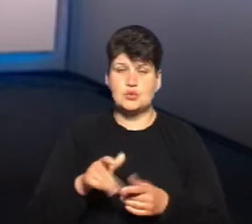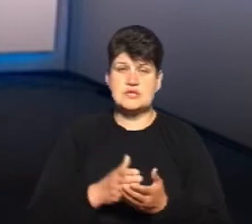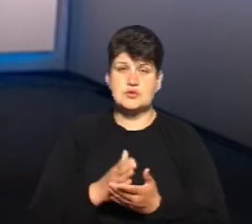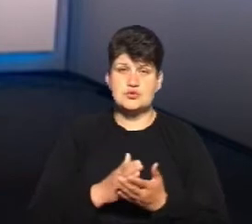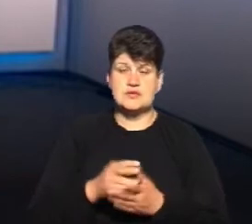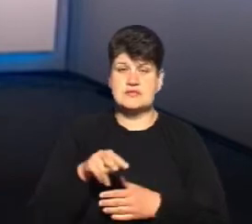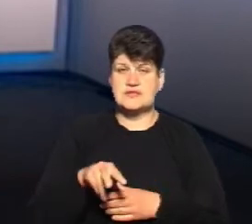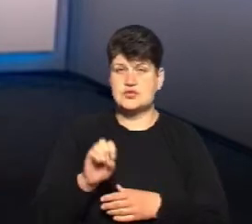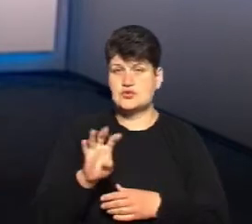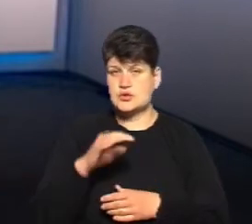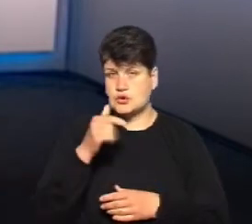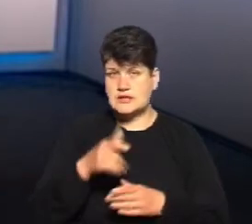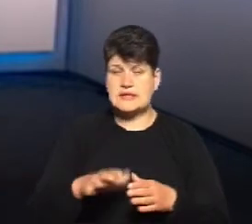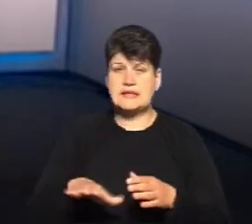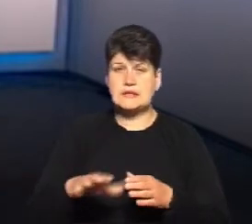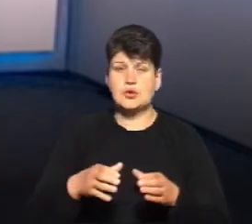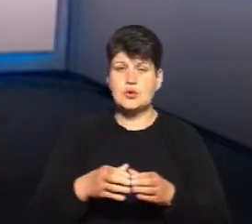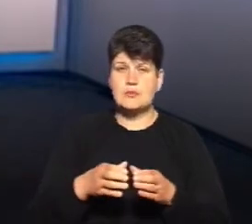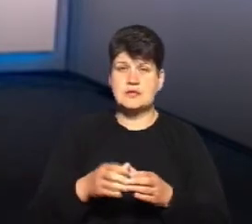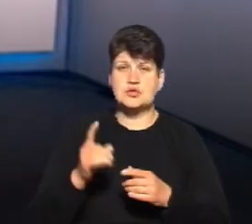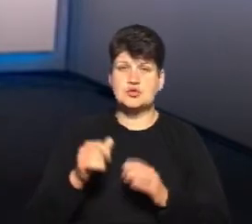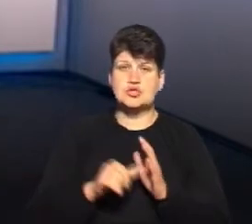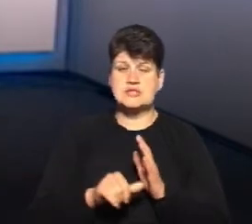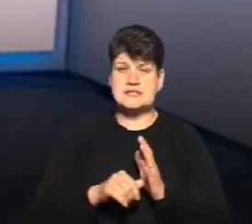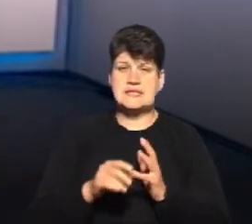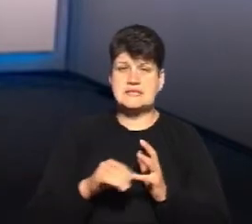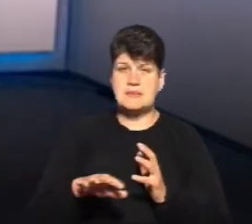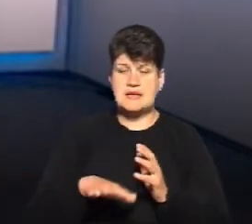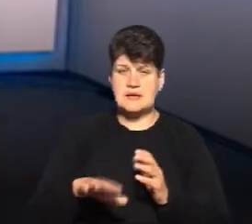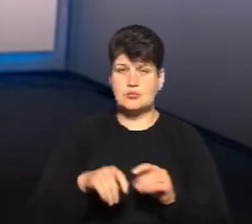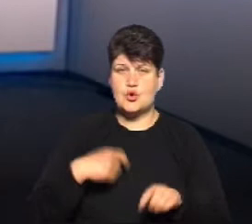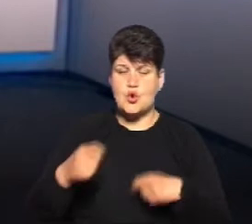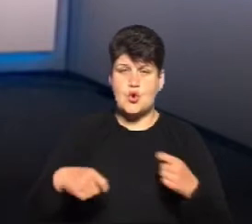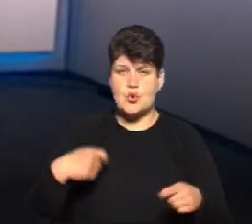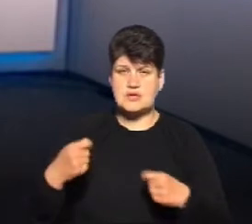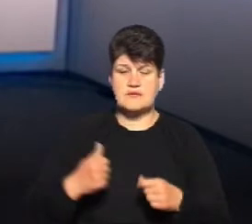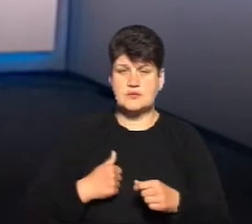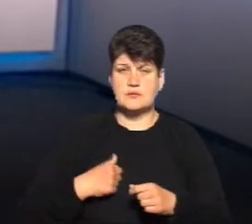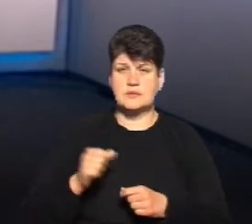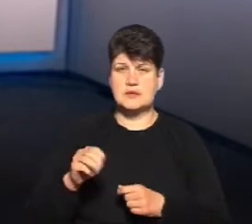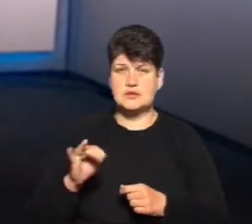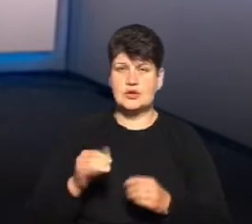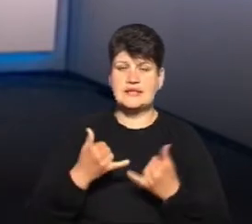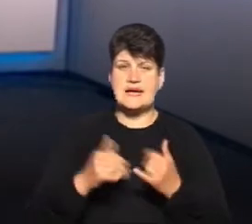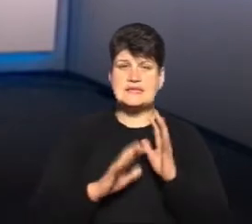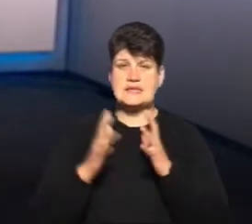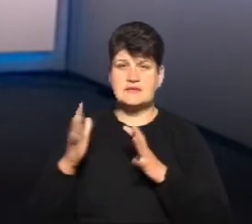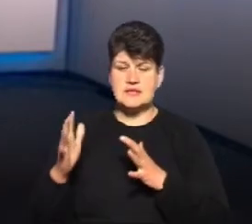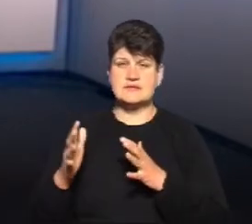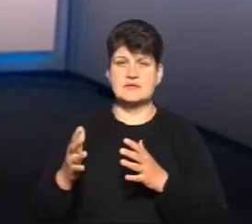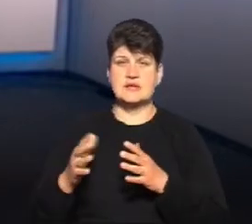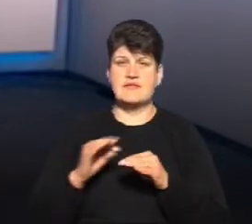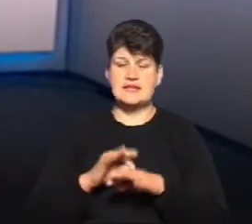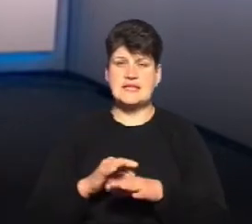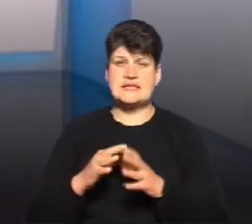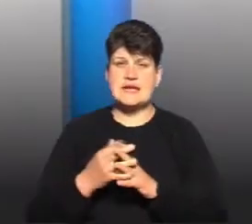території громади більше 160 земельних ділянок було роздано воїнам АТО Тернопільської області, для садівництва, для ведення особистого селянського господарства.